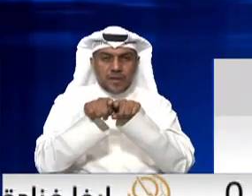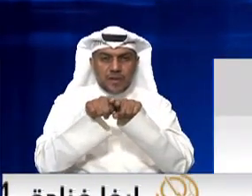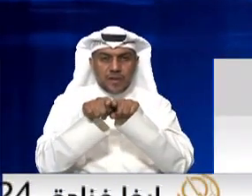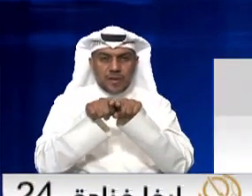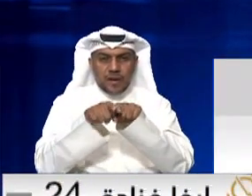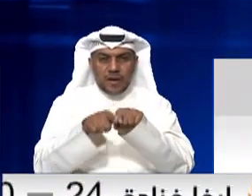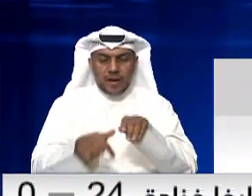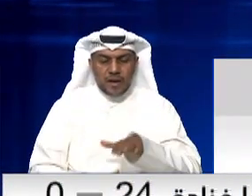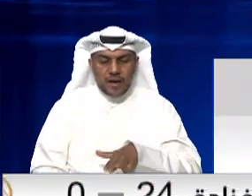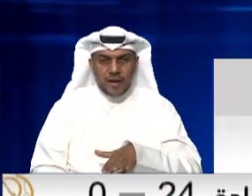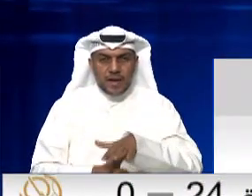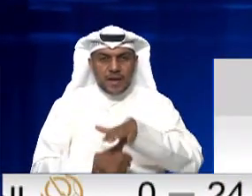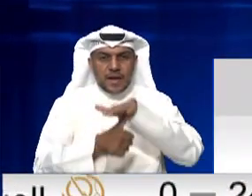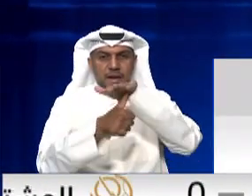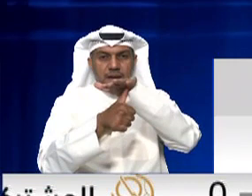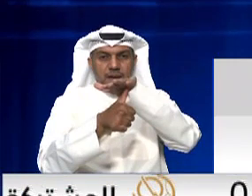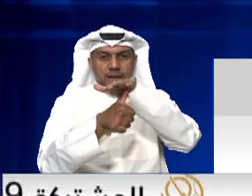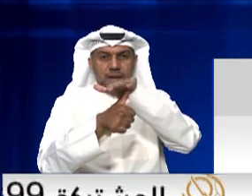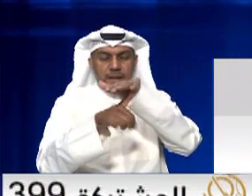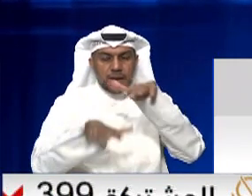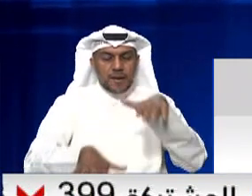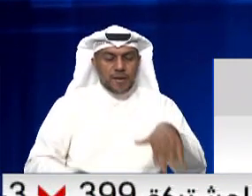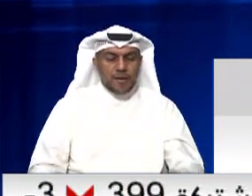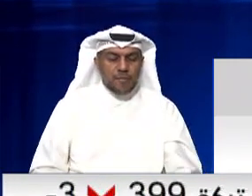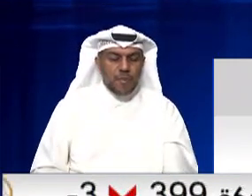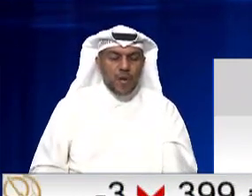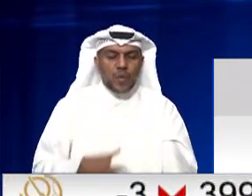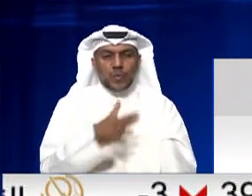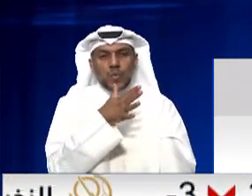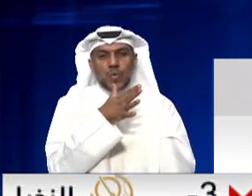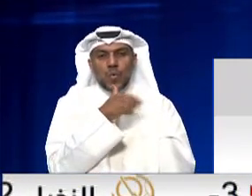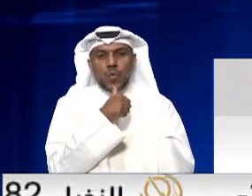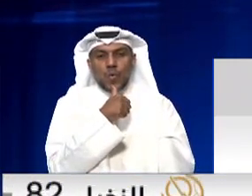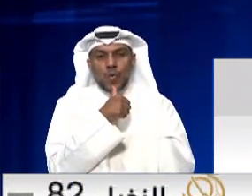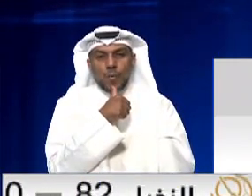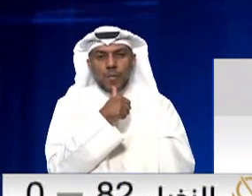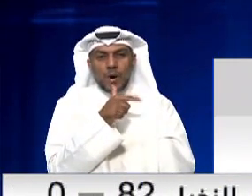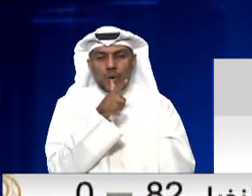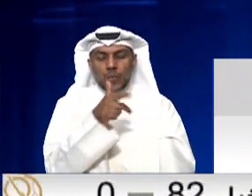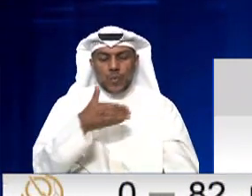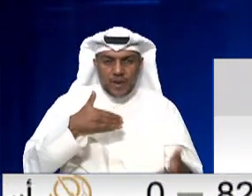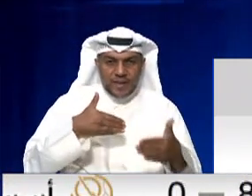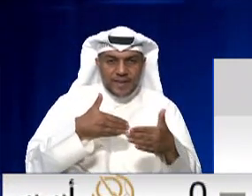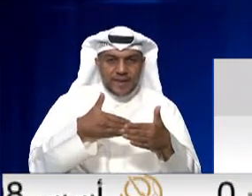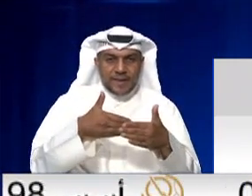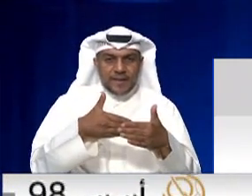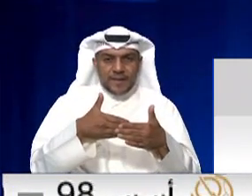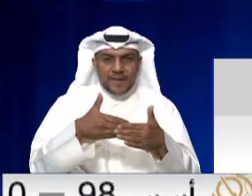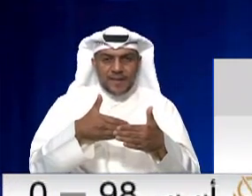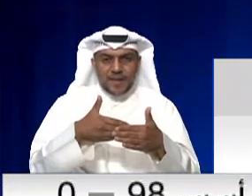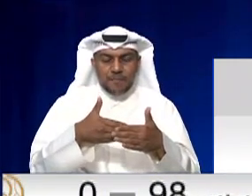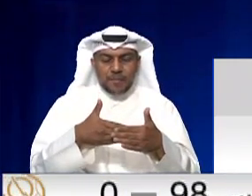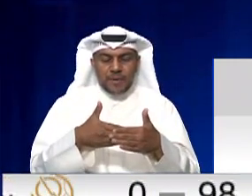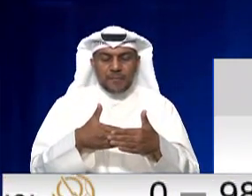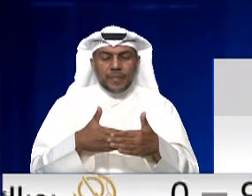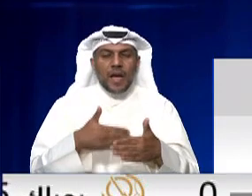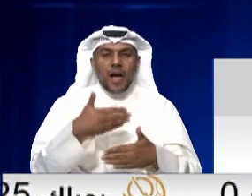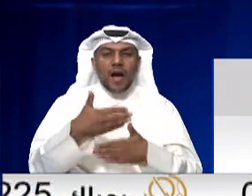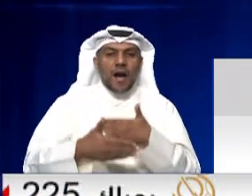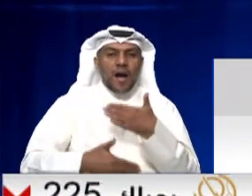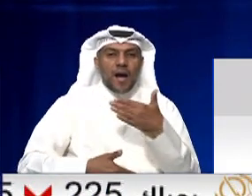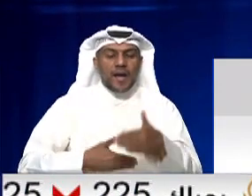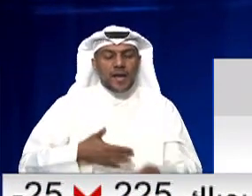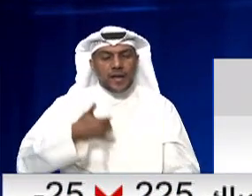بن طارق المعظم سلطان سلطنة عمان الشقيقة بمناسبة قرب حلول عيد الأضحى المبارك. نقل